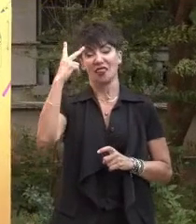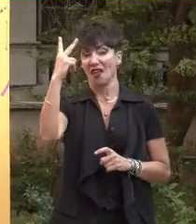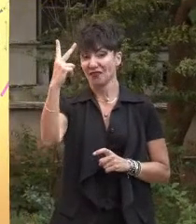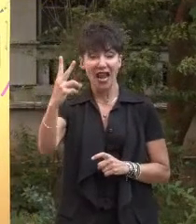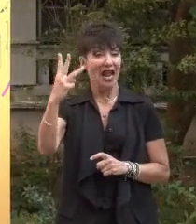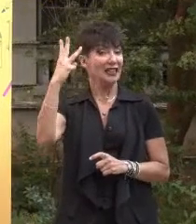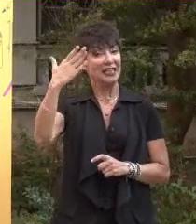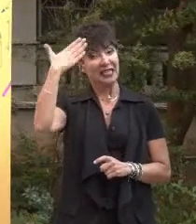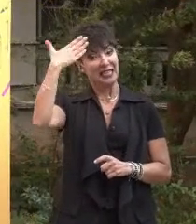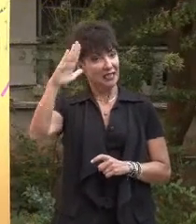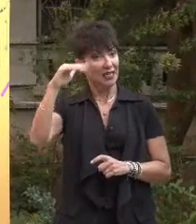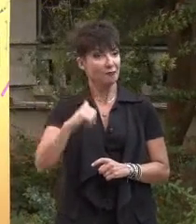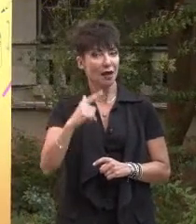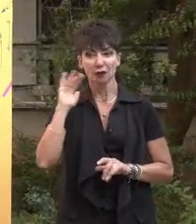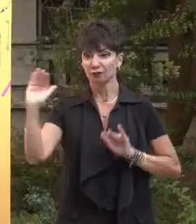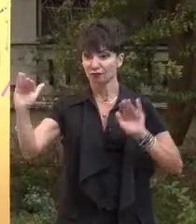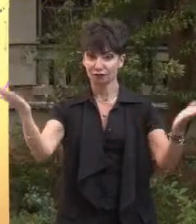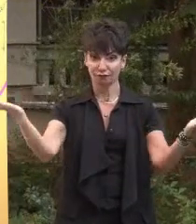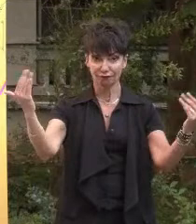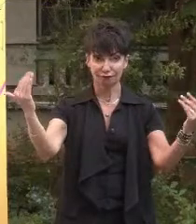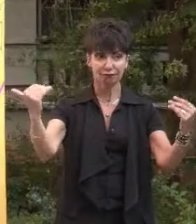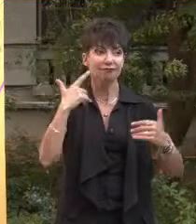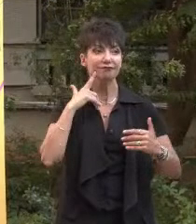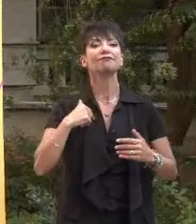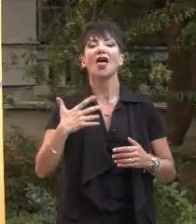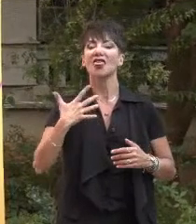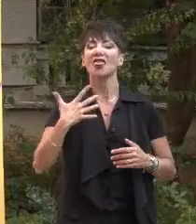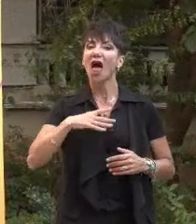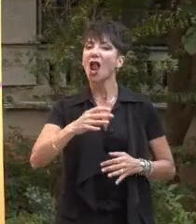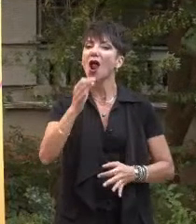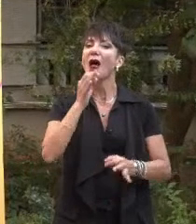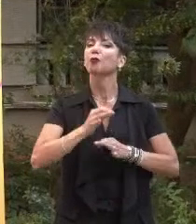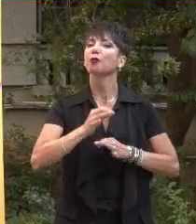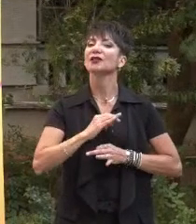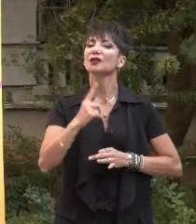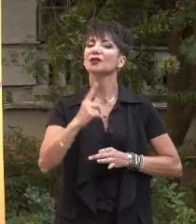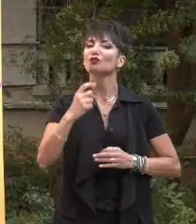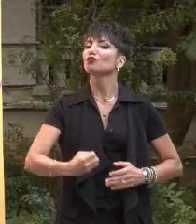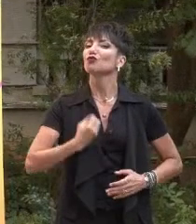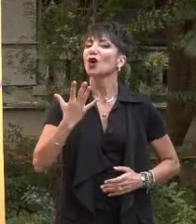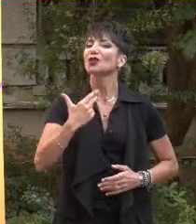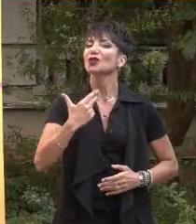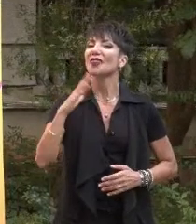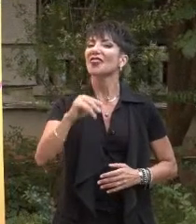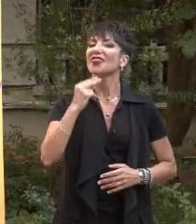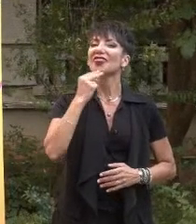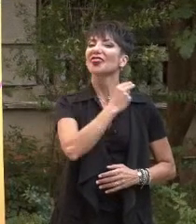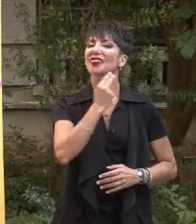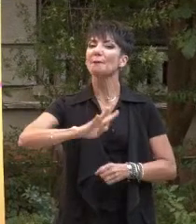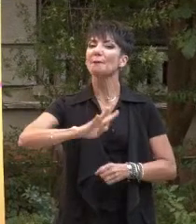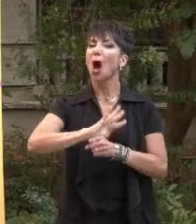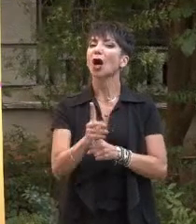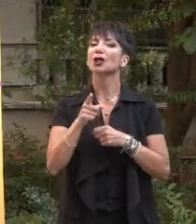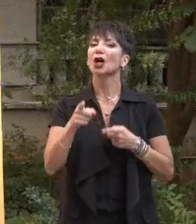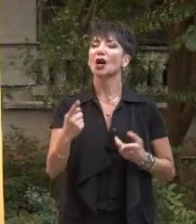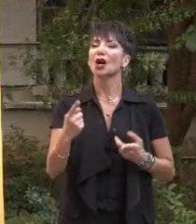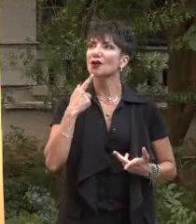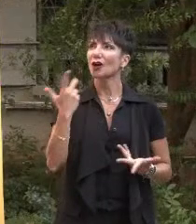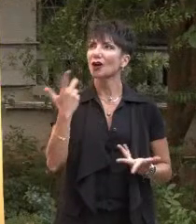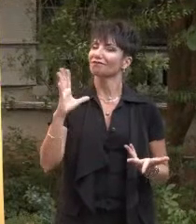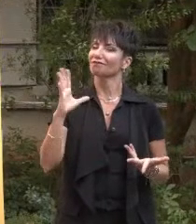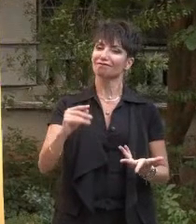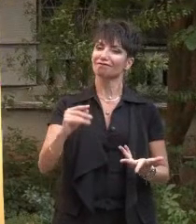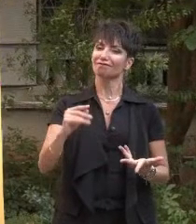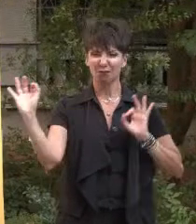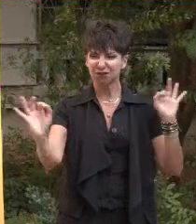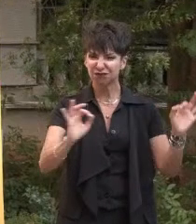και 3ης, κλήθηκαν να αποτυπώσουν στο χαρτί πώς βίωσαν την εμπειρία της πανδημίας, ποια τα συναισθήματα που έχουν από